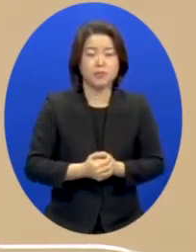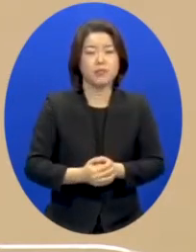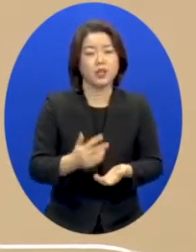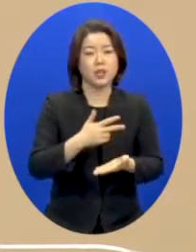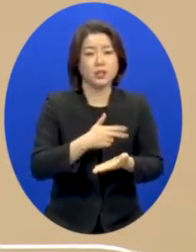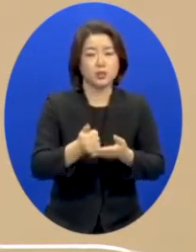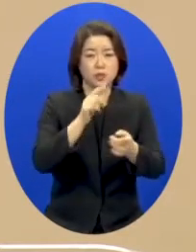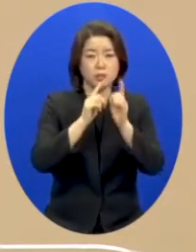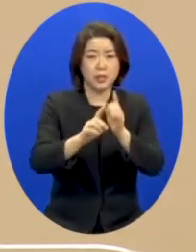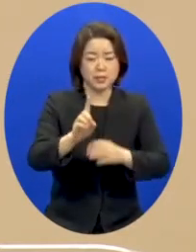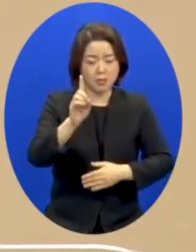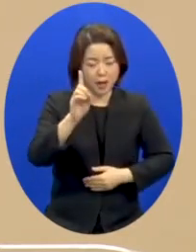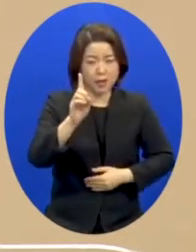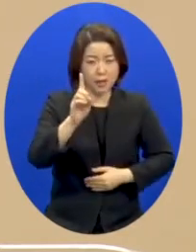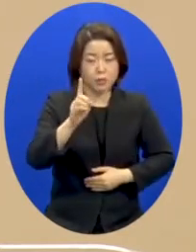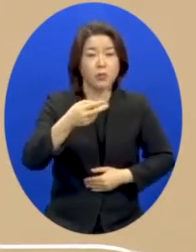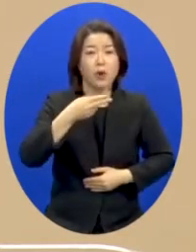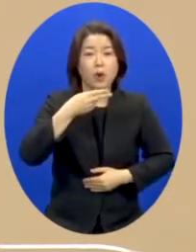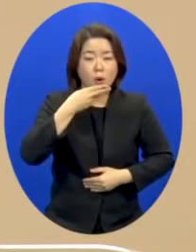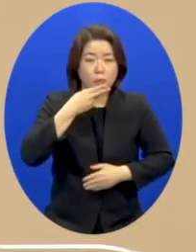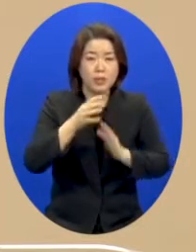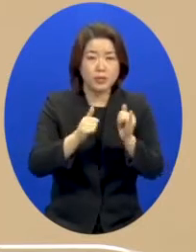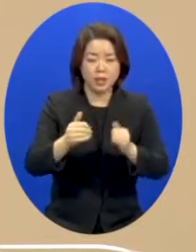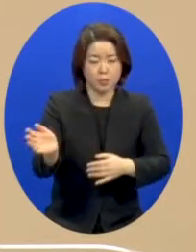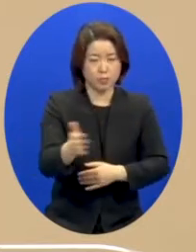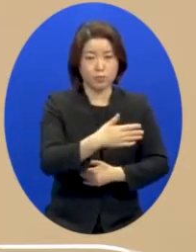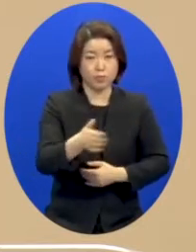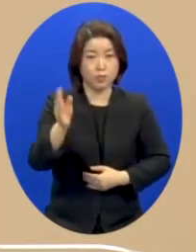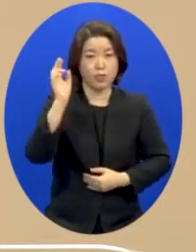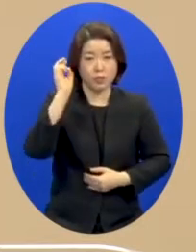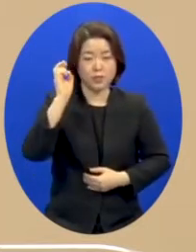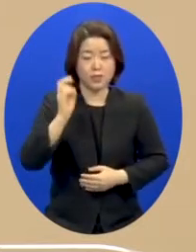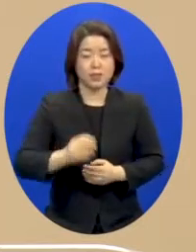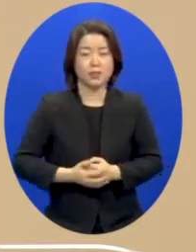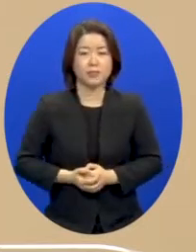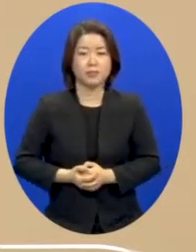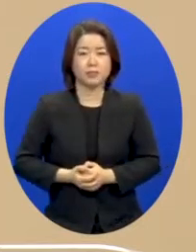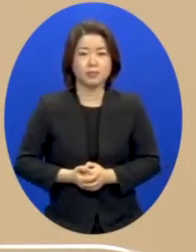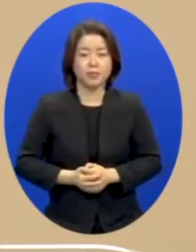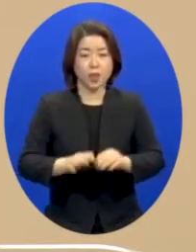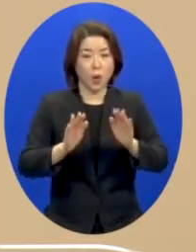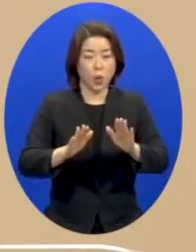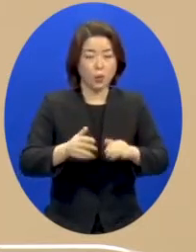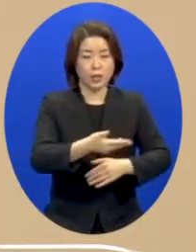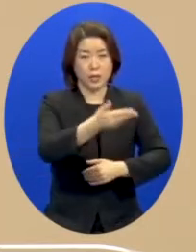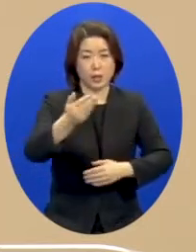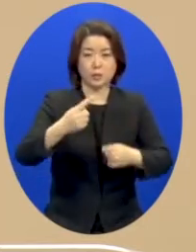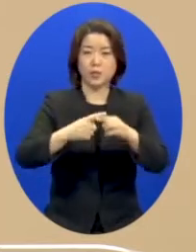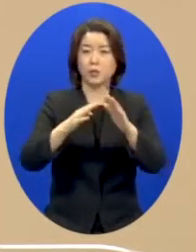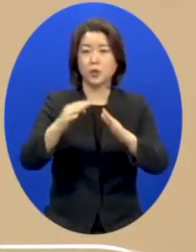말씀 한마디도 없는 분은 아마 없으실 겁니다. 오늘 여러분이 교회에 나오실 때 여러분은